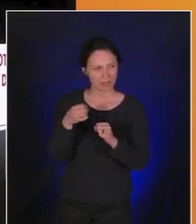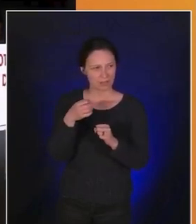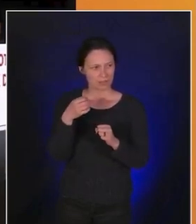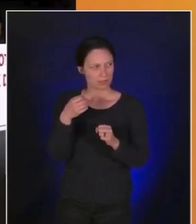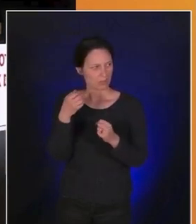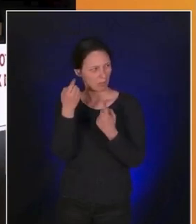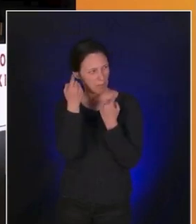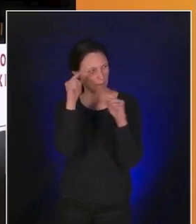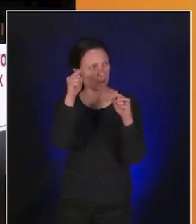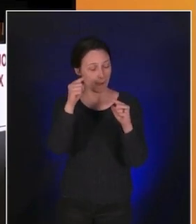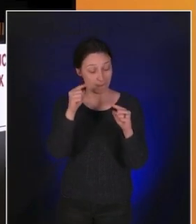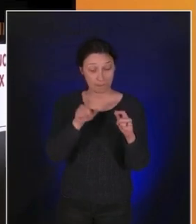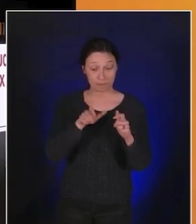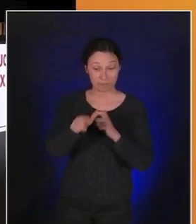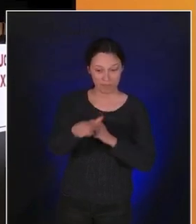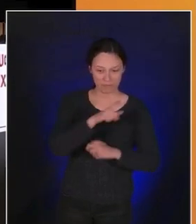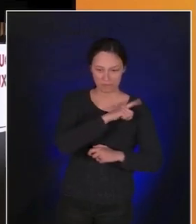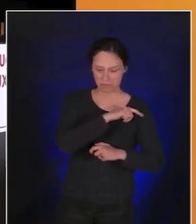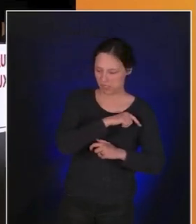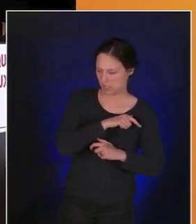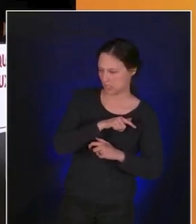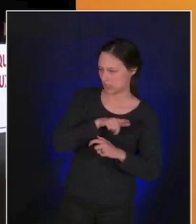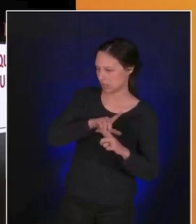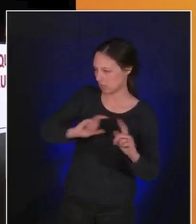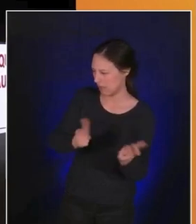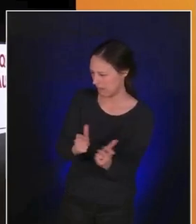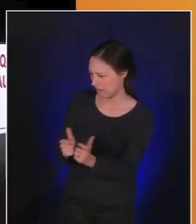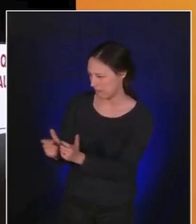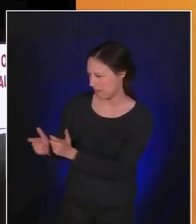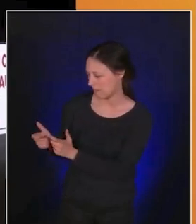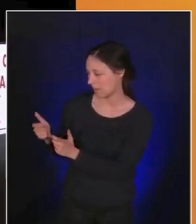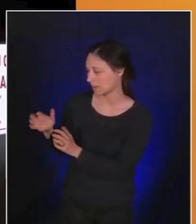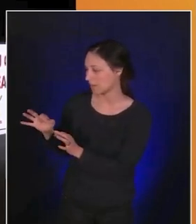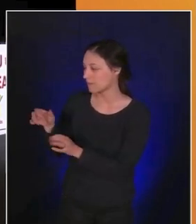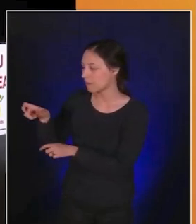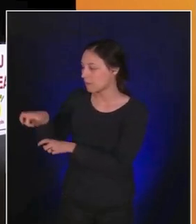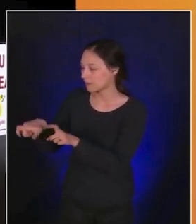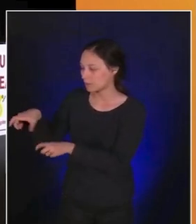plusieurs vagues de répression et d'arrestations de militants syndicaux.